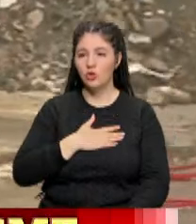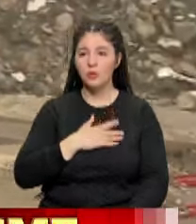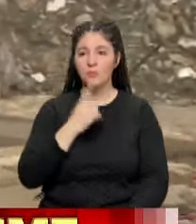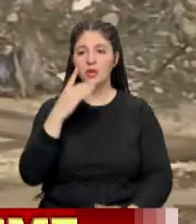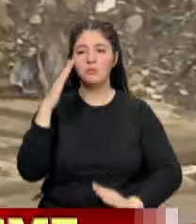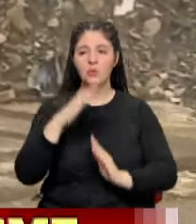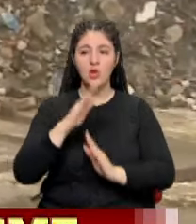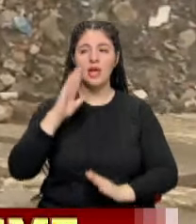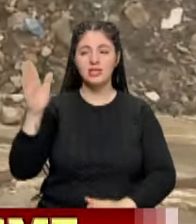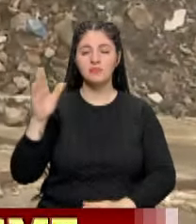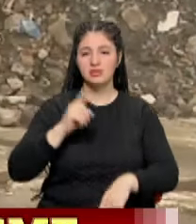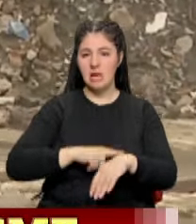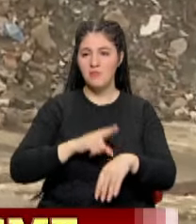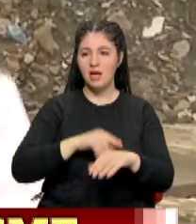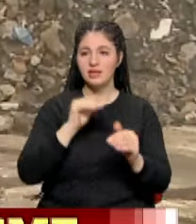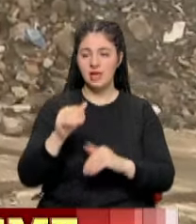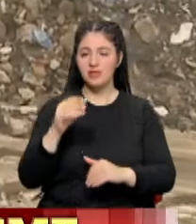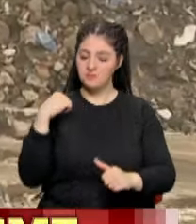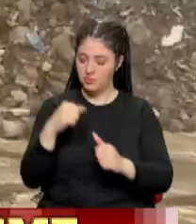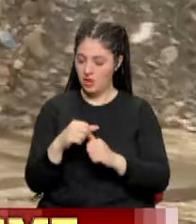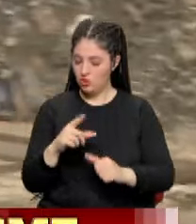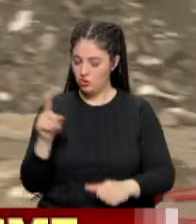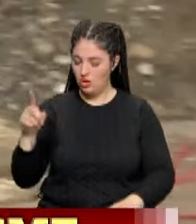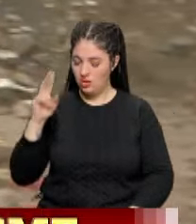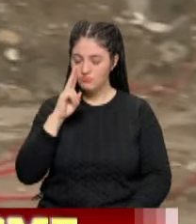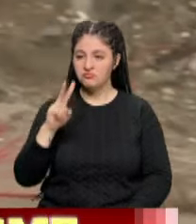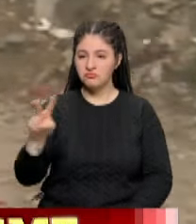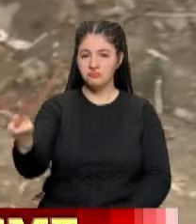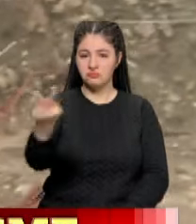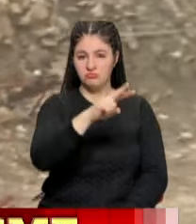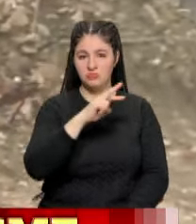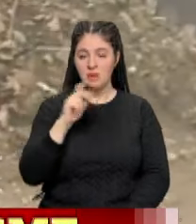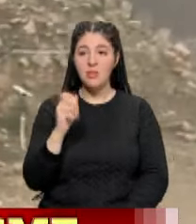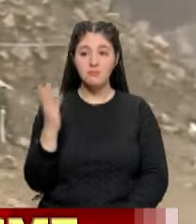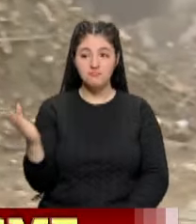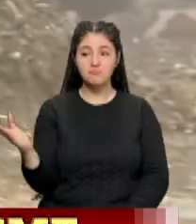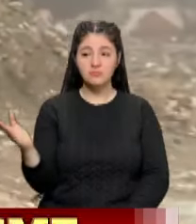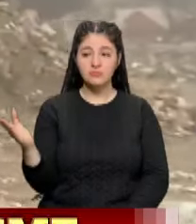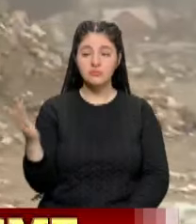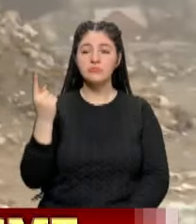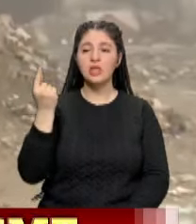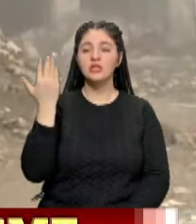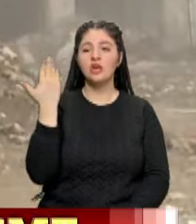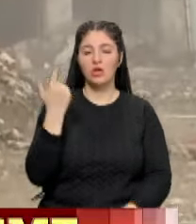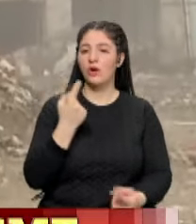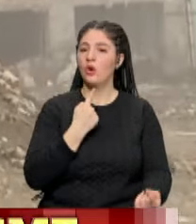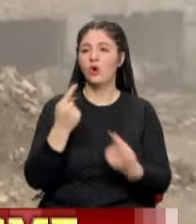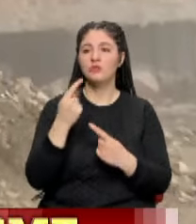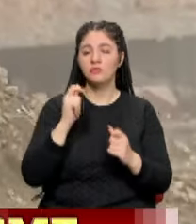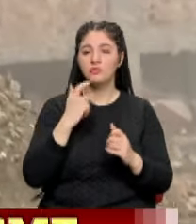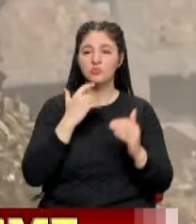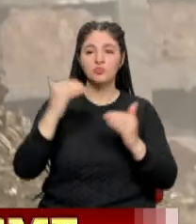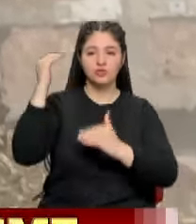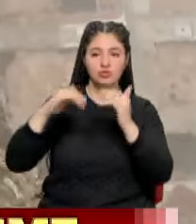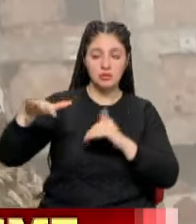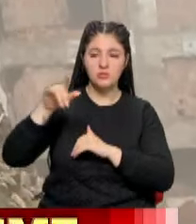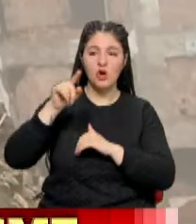bir molaya gitme vaktimiz de geldi. Bir kez daha şöyle etrafı gösterelim. Az önce konuştuğumuz